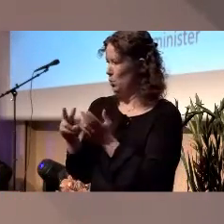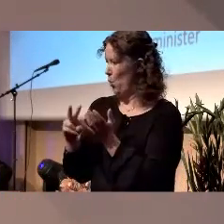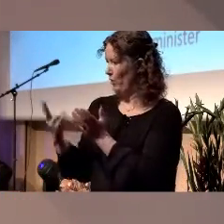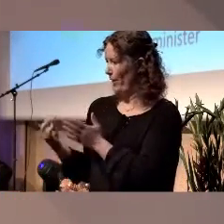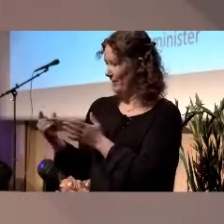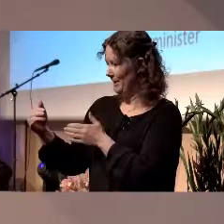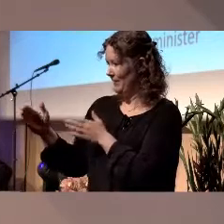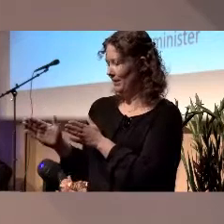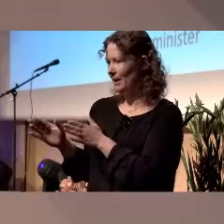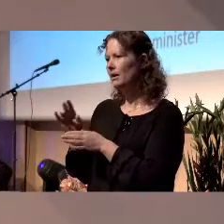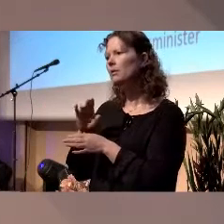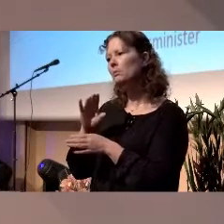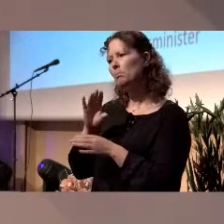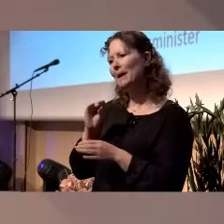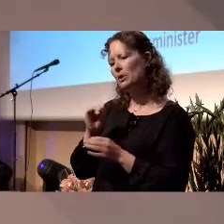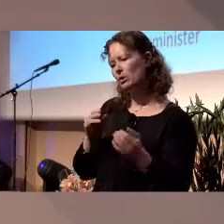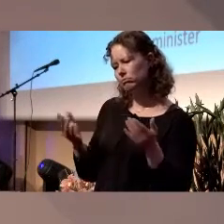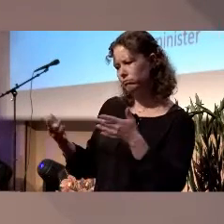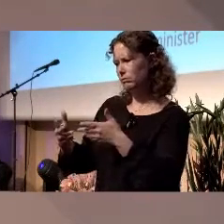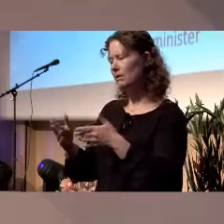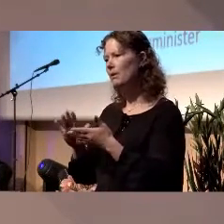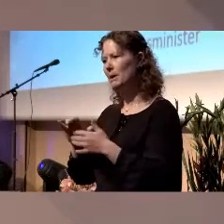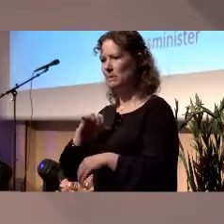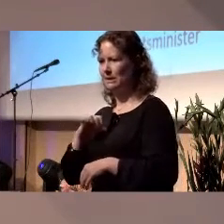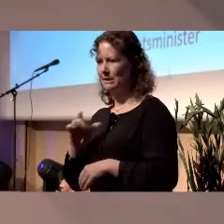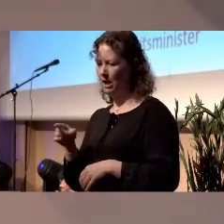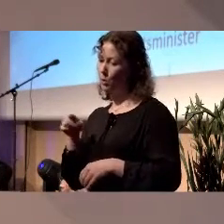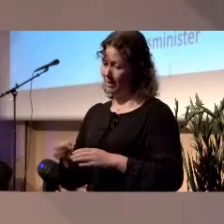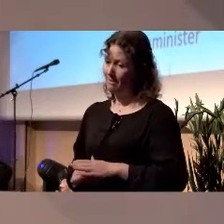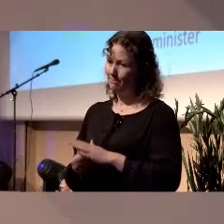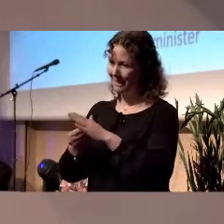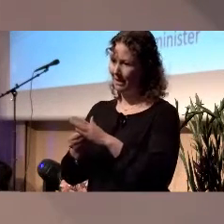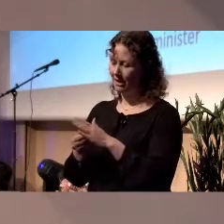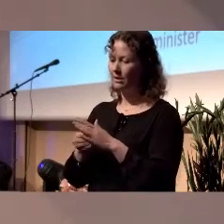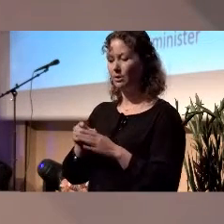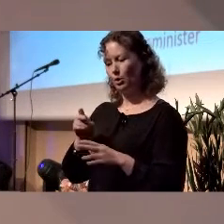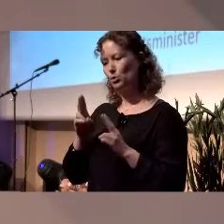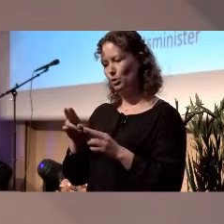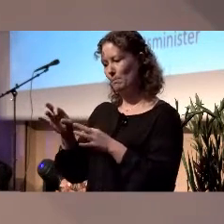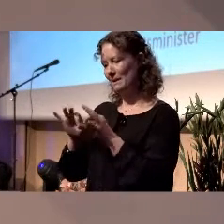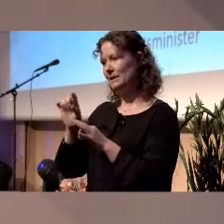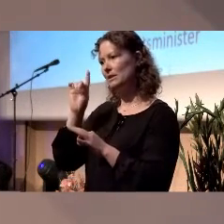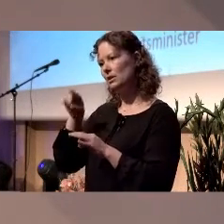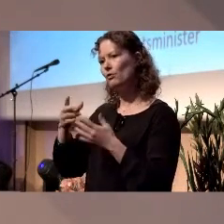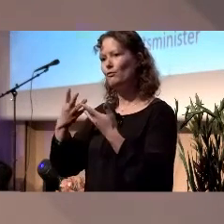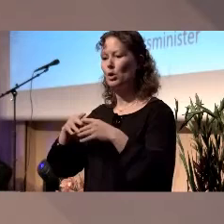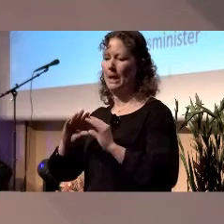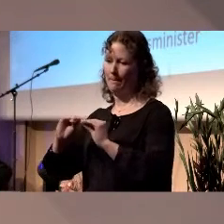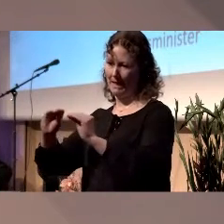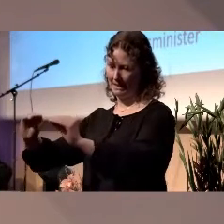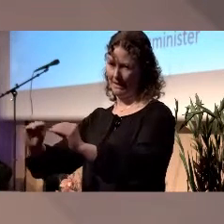følelse av at du er med på det selv. Og det bidrar altså til at også medisinen fungerer bedre.